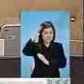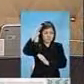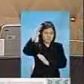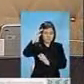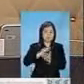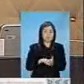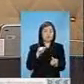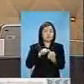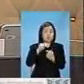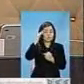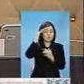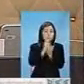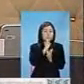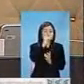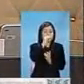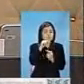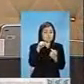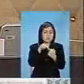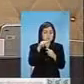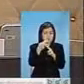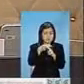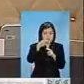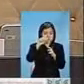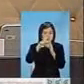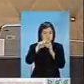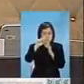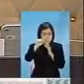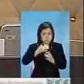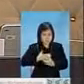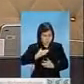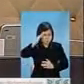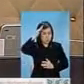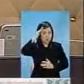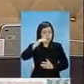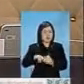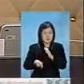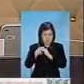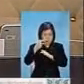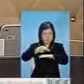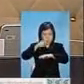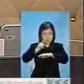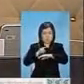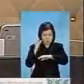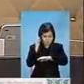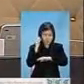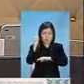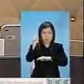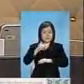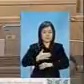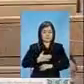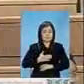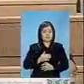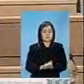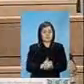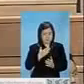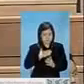ครับ ไม่ต้องแล้วครับ ท่านประธานครับกรุณาฟังเหตุผลสักนิดครับ เอาได้ครับเชิญนะ ท่านประธานที่เคารพ